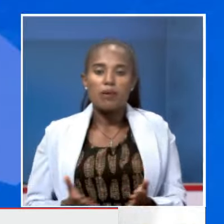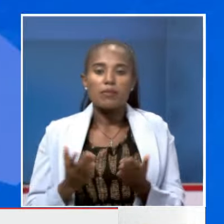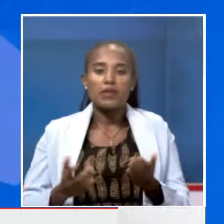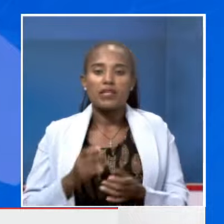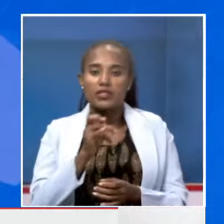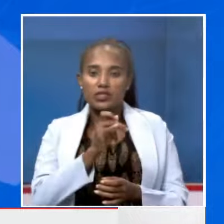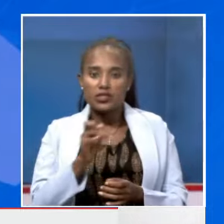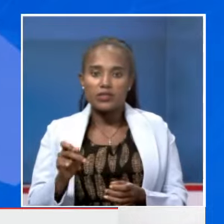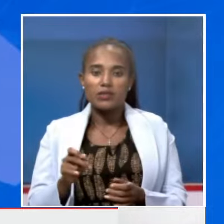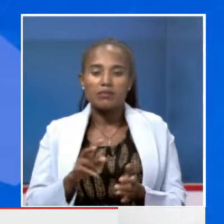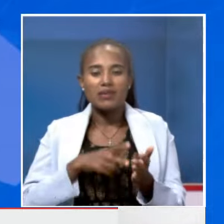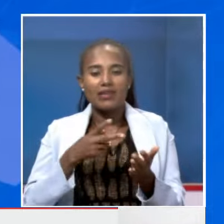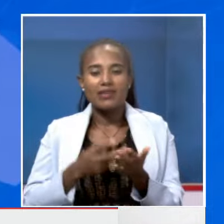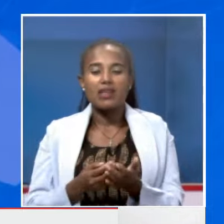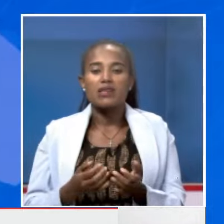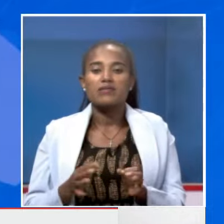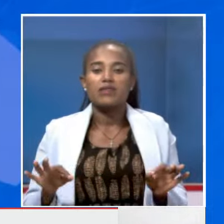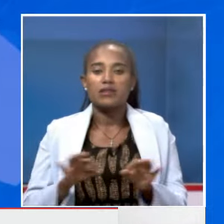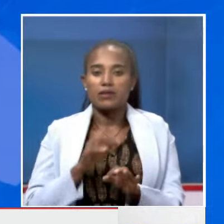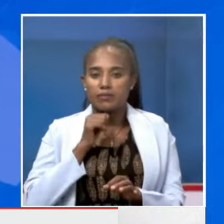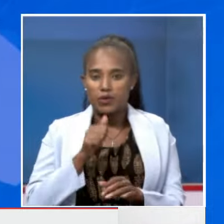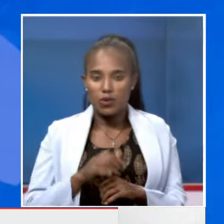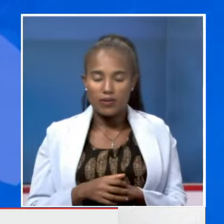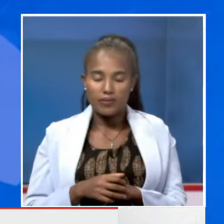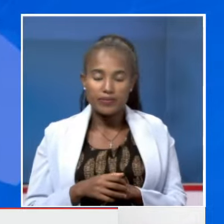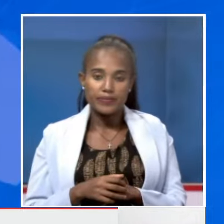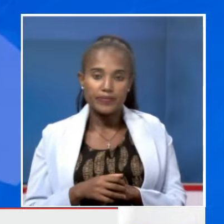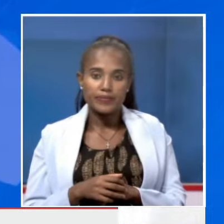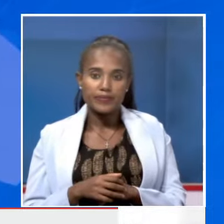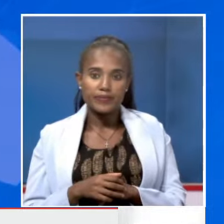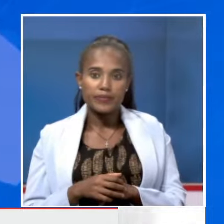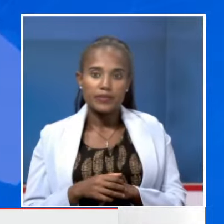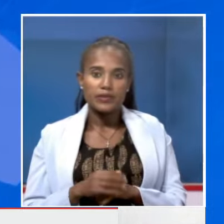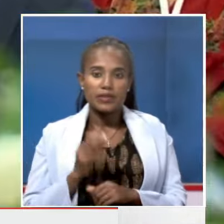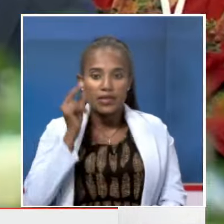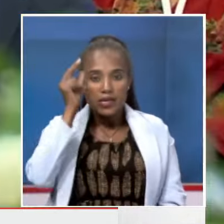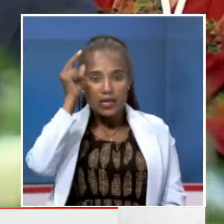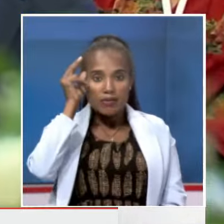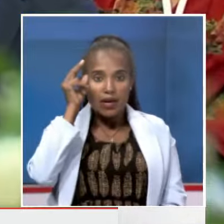እንጂ ማጣጣል አያዋጣም ሲሉ ነው የተናገሩት። ባህላዊ